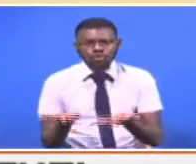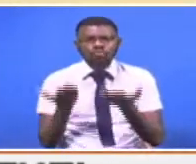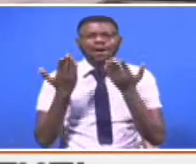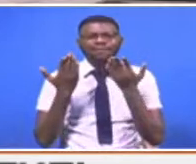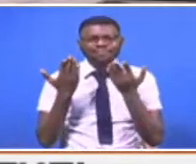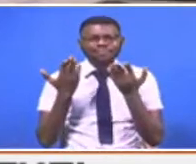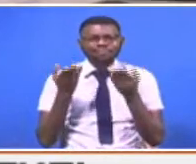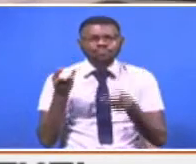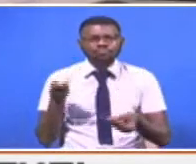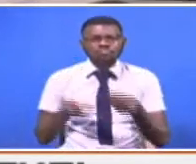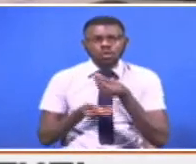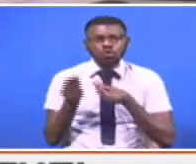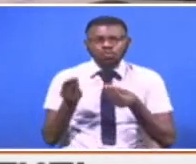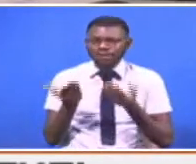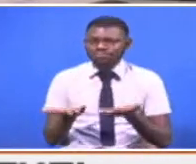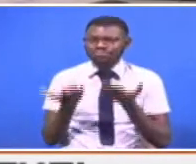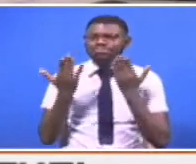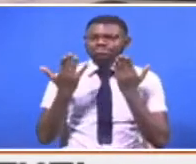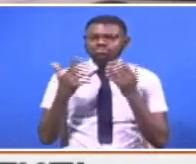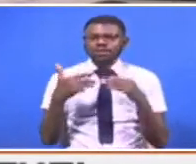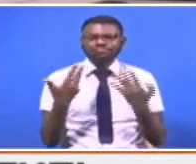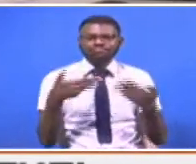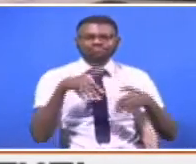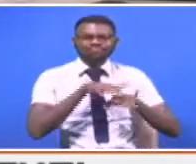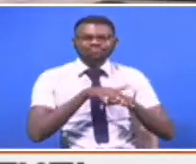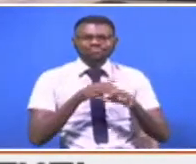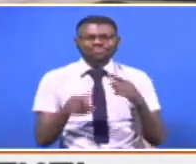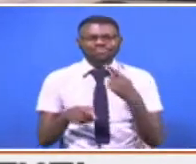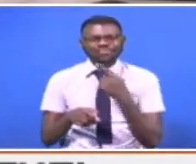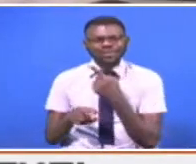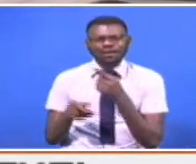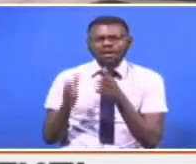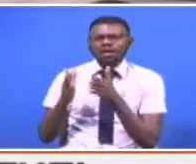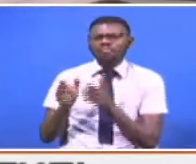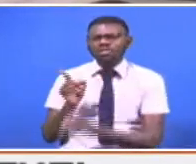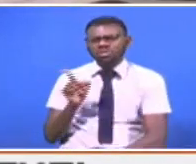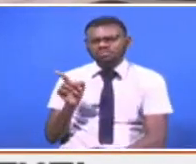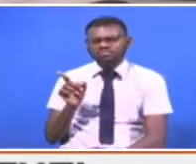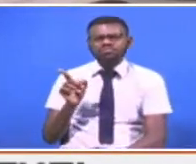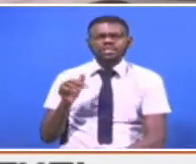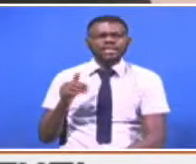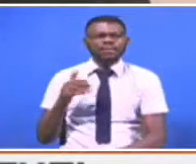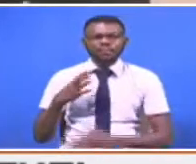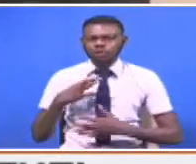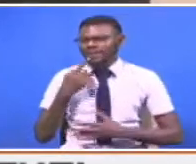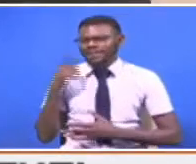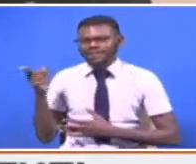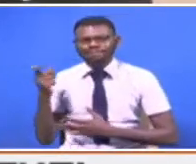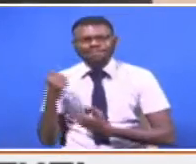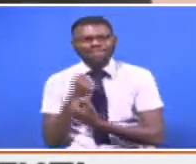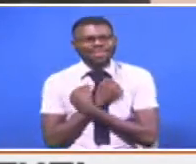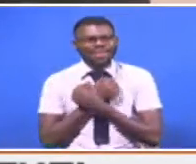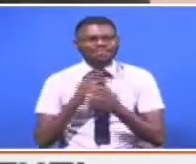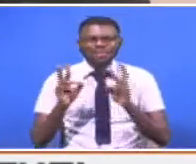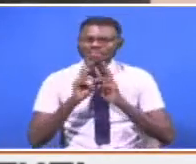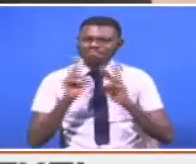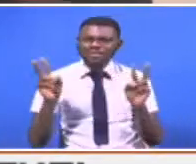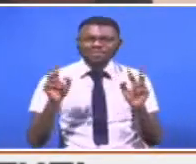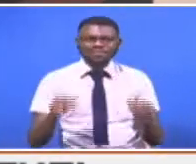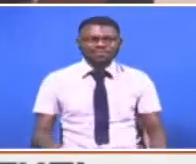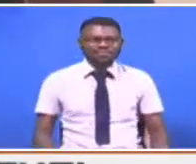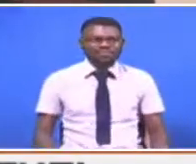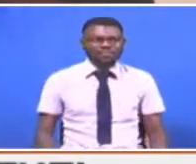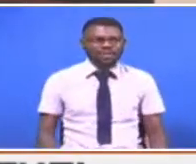revitalization zinaingiana tu. Marehemu Chepkonyi aliombolezwa kama mpenda watu na amani. Kumulete na comes supporter